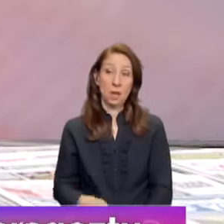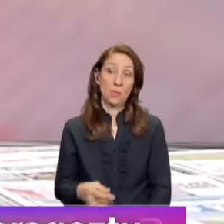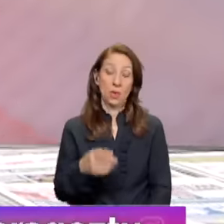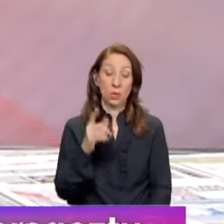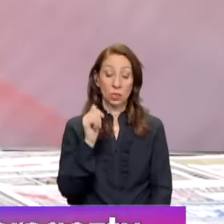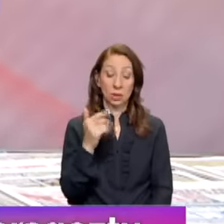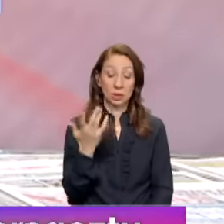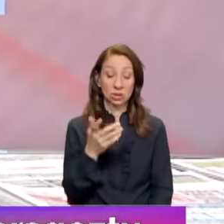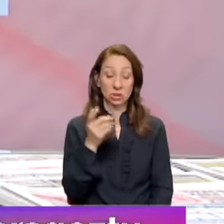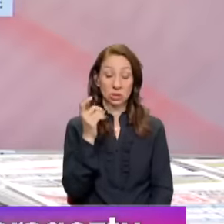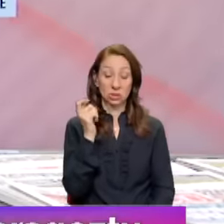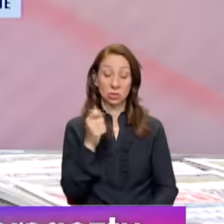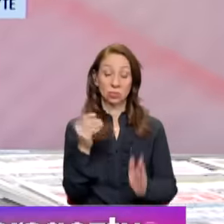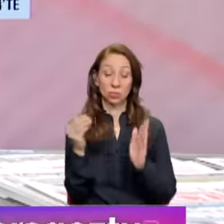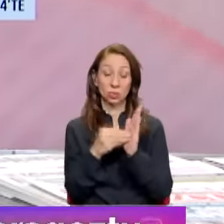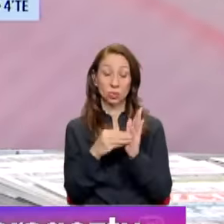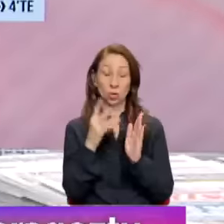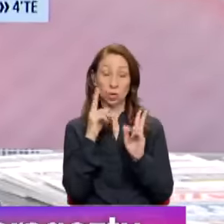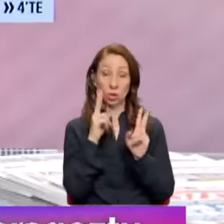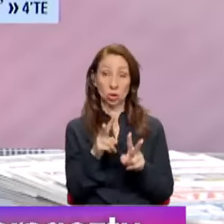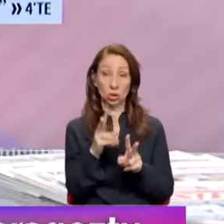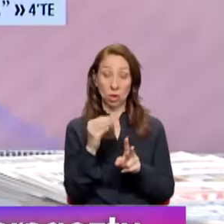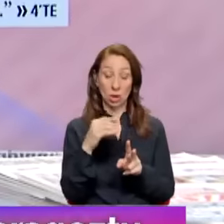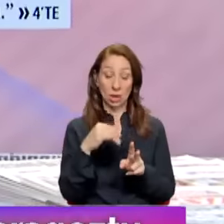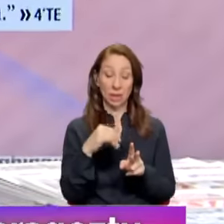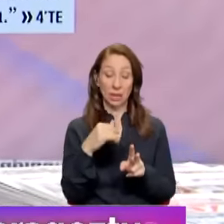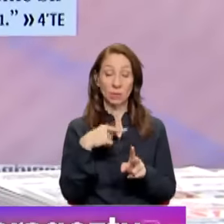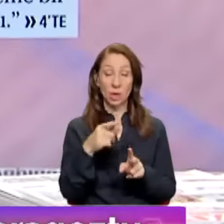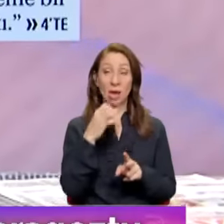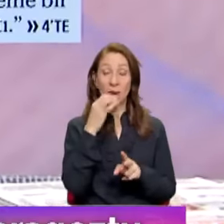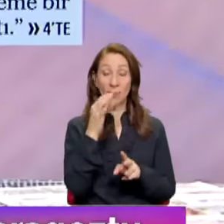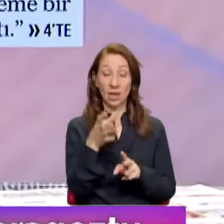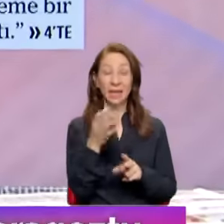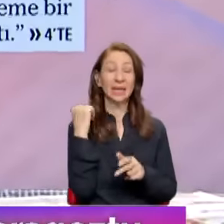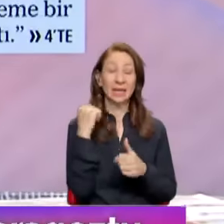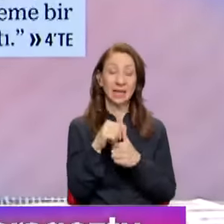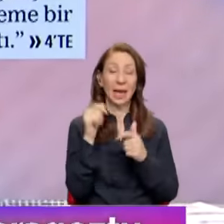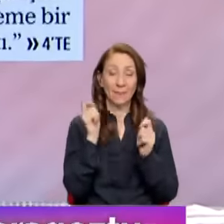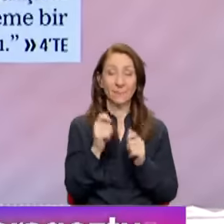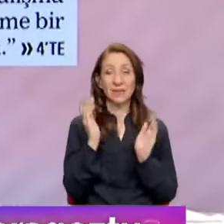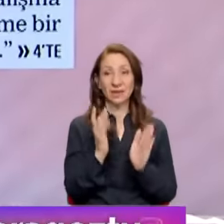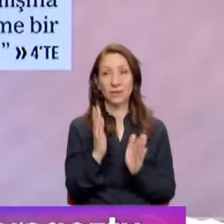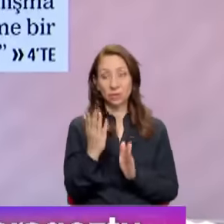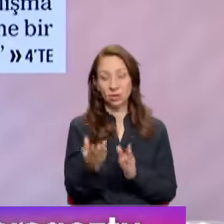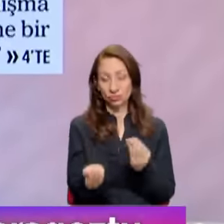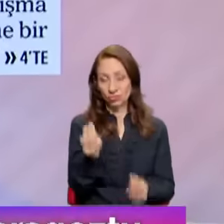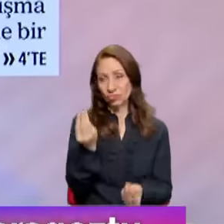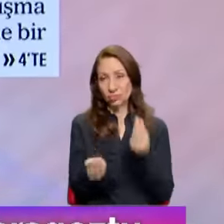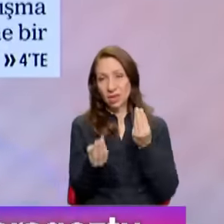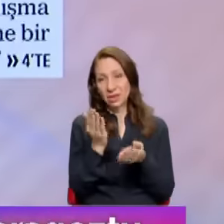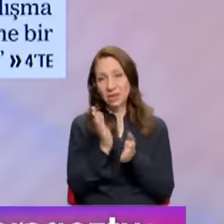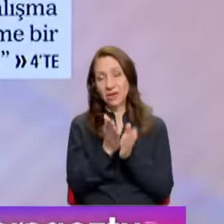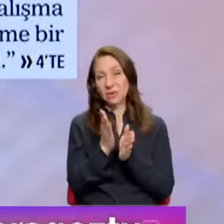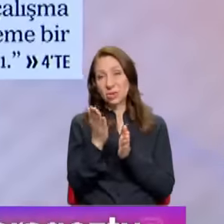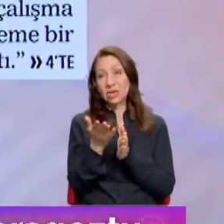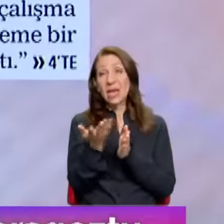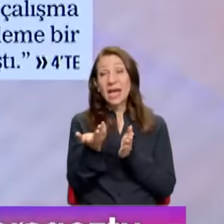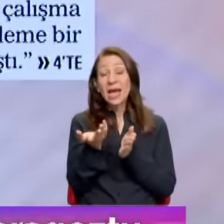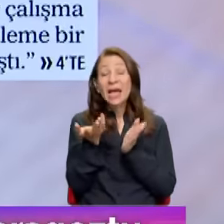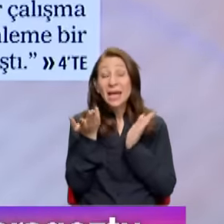gün nasıl şer düşünmüştü ve göreceksiniz Çok yakında biz bu haberleri yine yapmaya devam edeceğiz karşımıza çıkmaya da devam edeceğiz